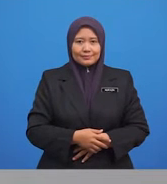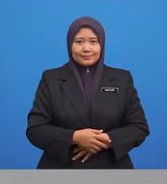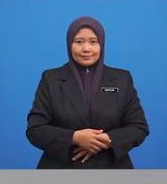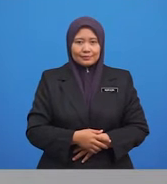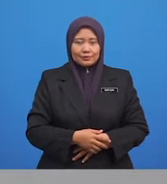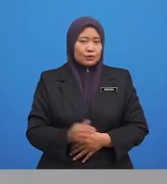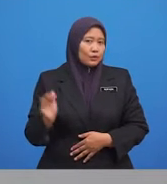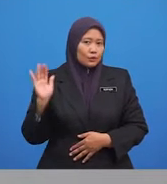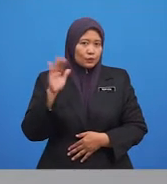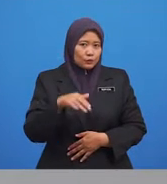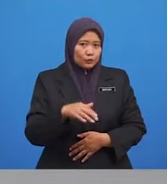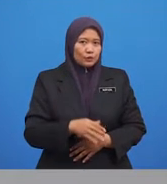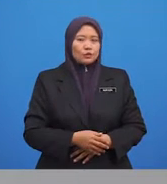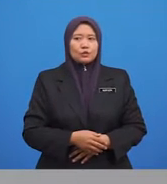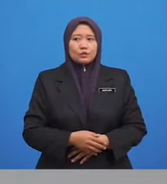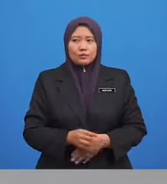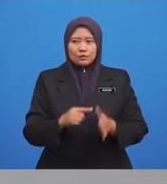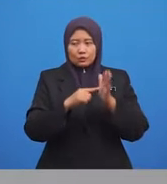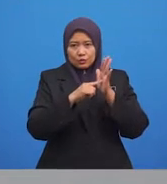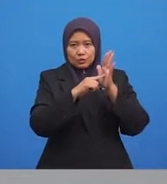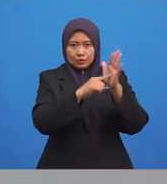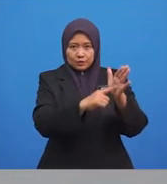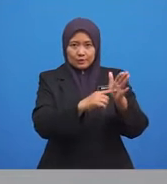Mari cikgu tunjukkan.